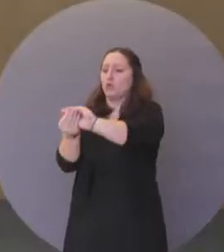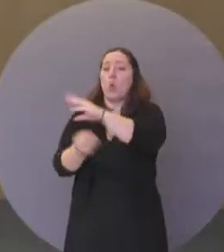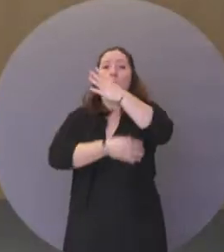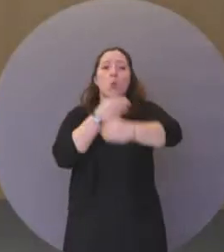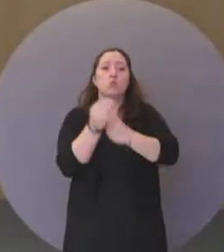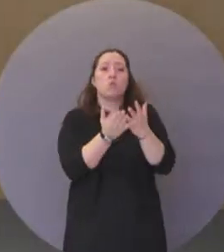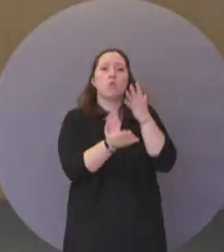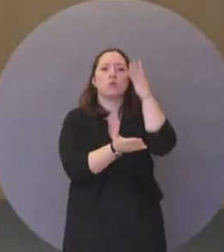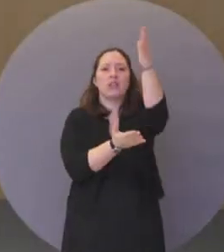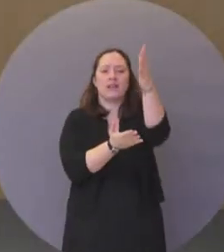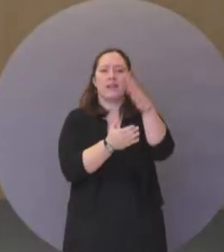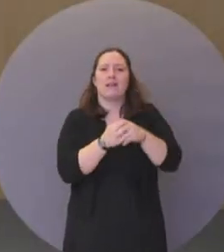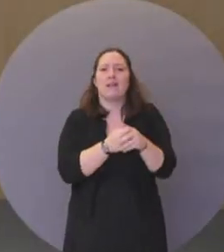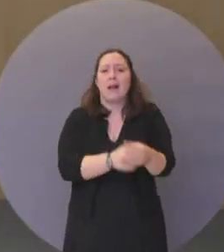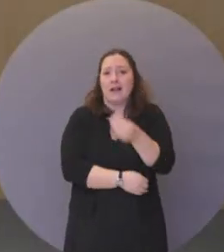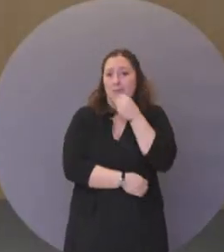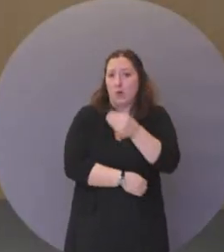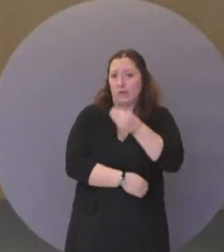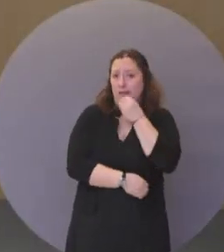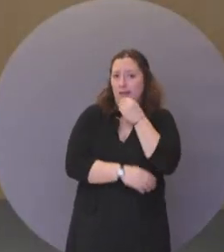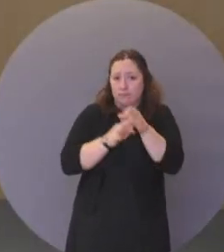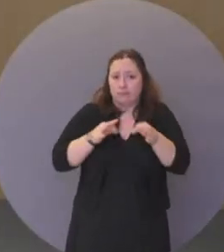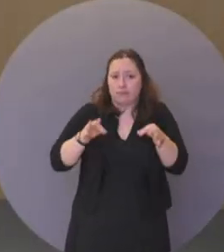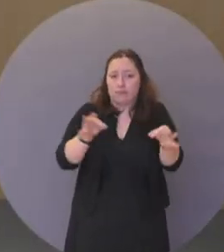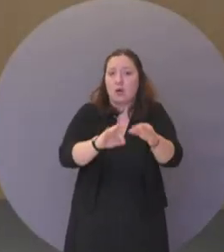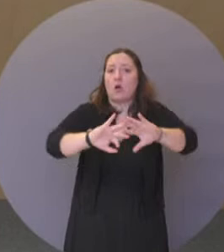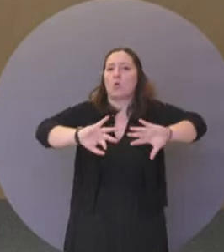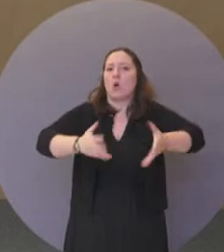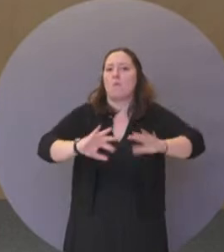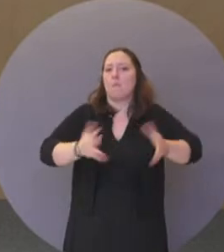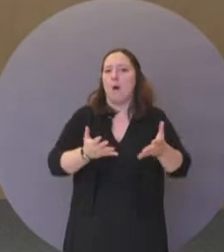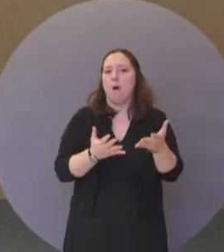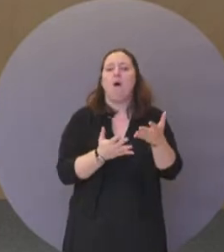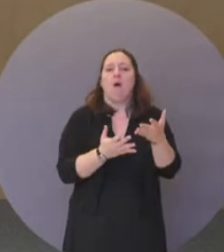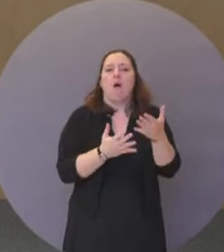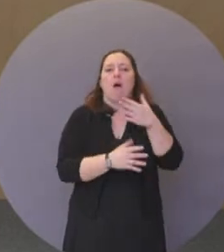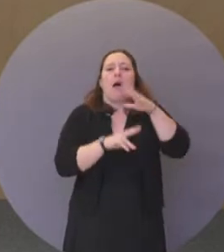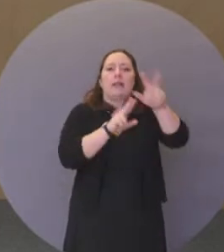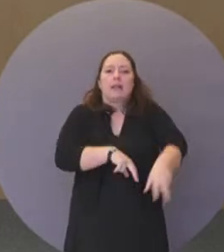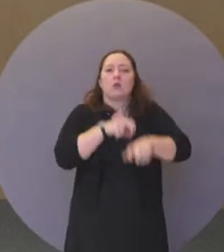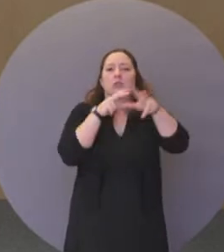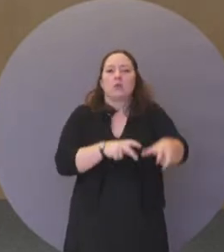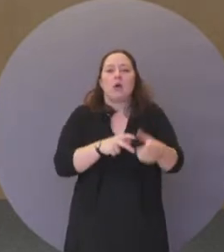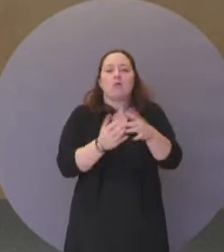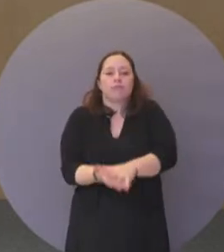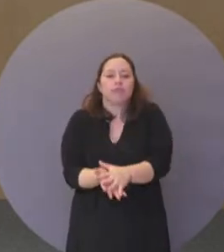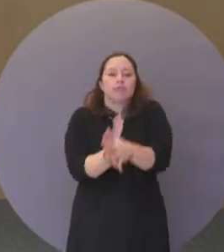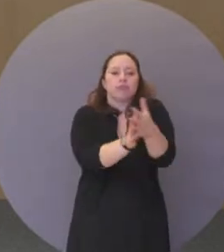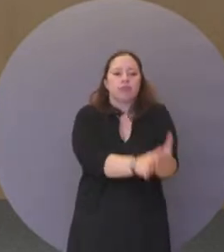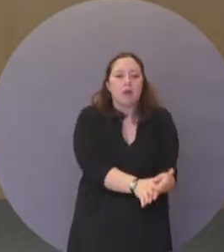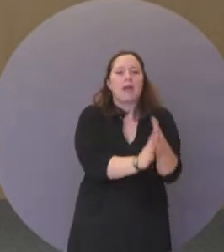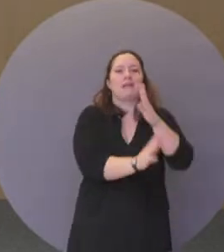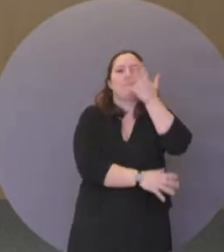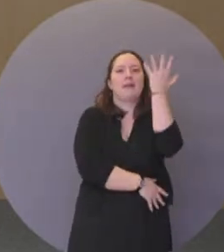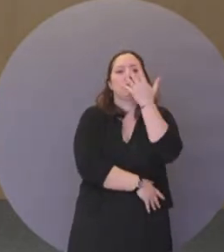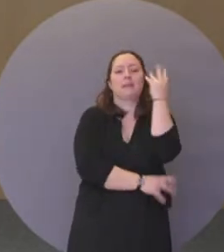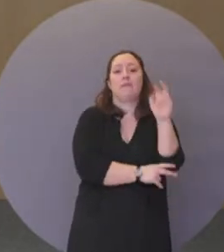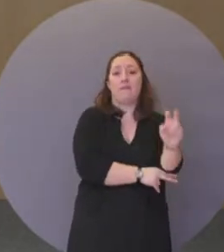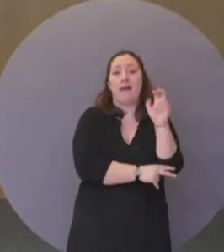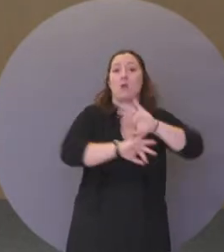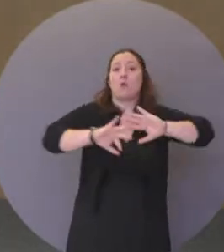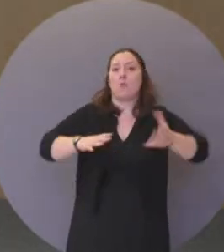en développant le projet méthanisation zéro gaspi 100% énergie par le biais de la restauration collective